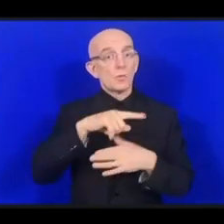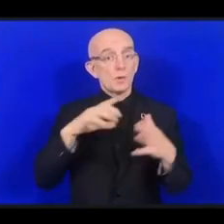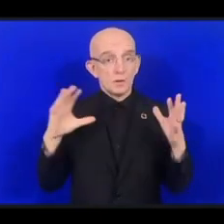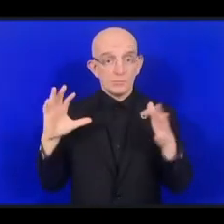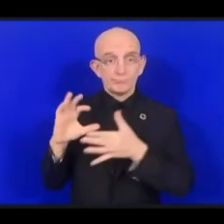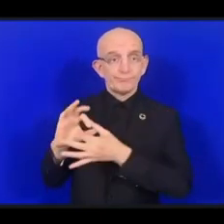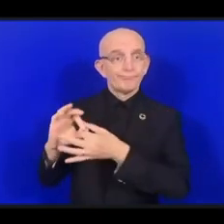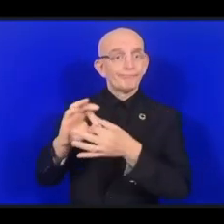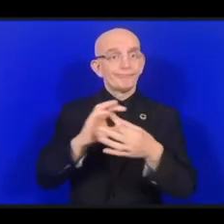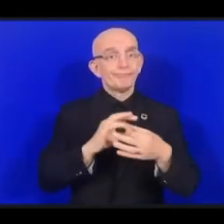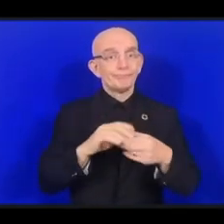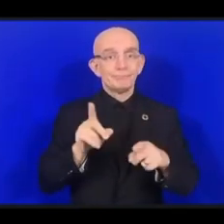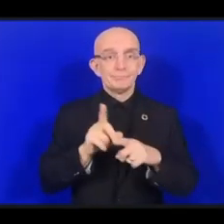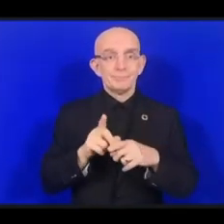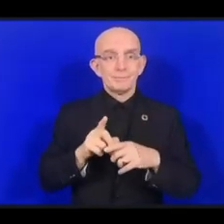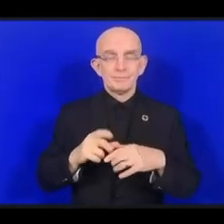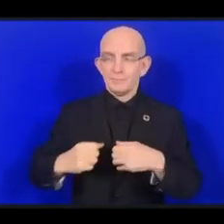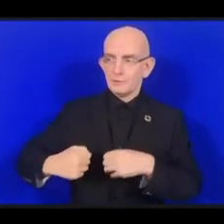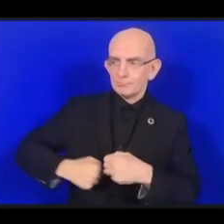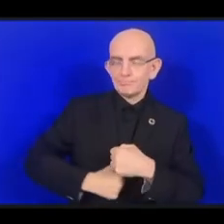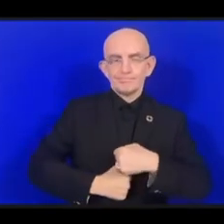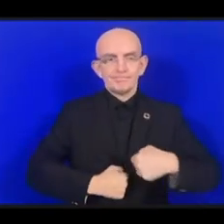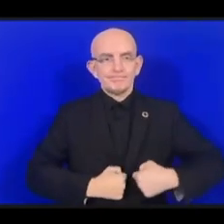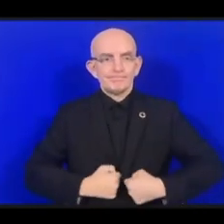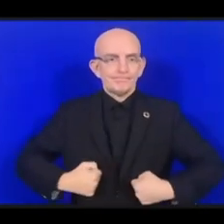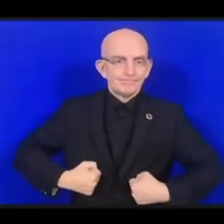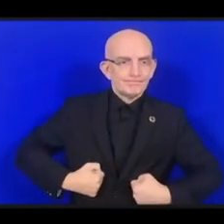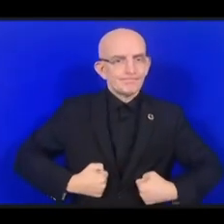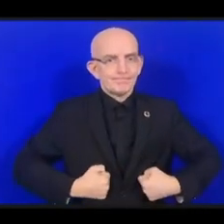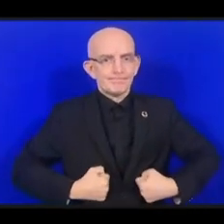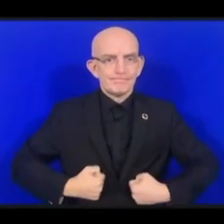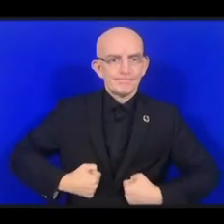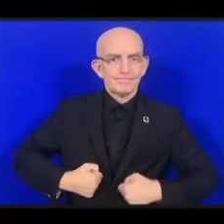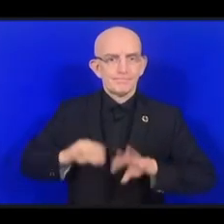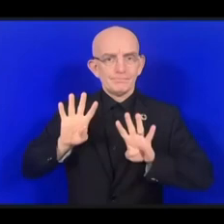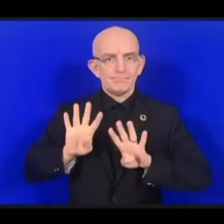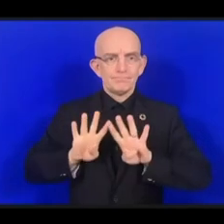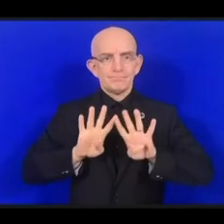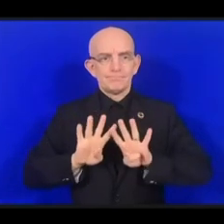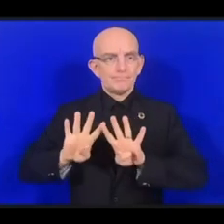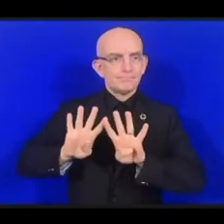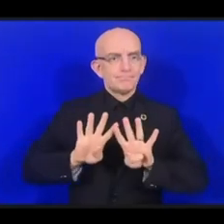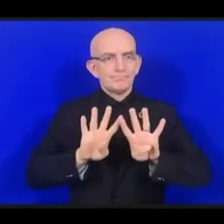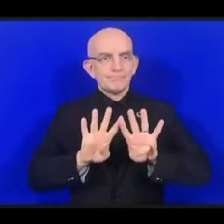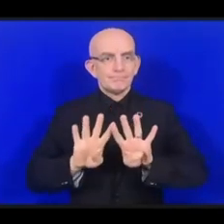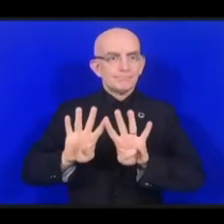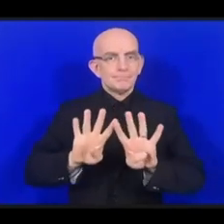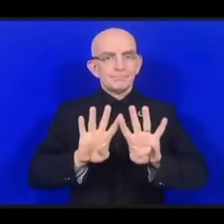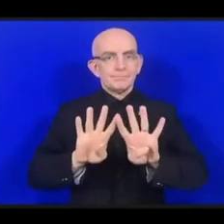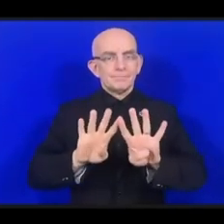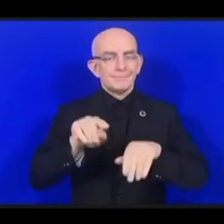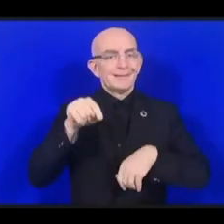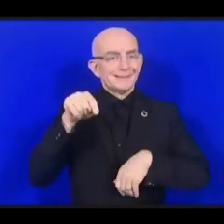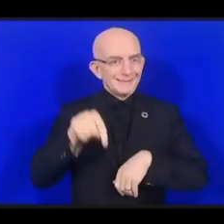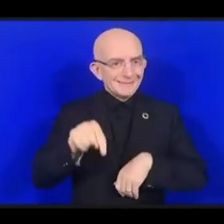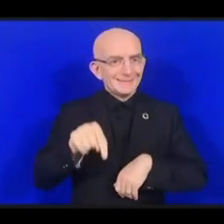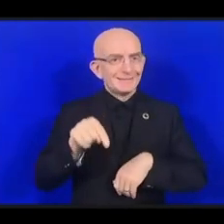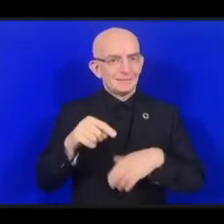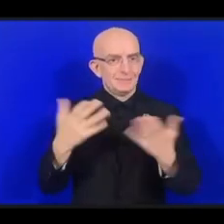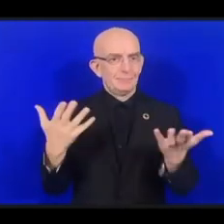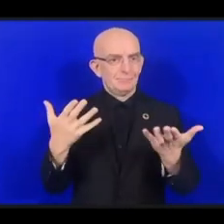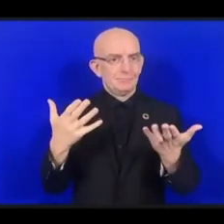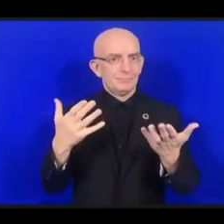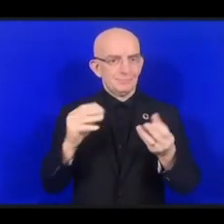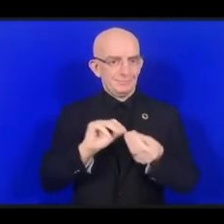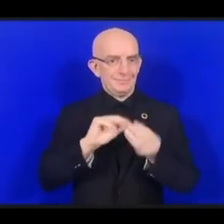des peuples c'est exactement ce que représente ce merveilleux travail de